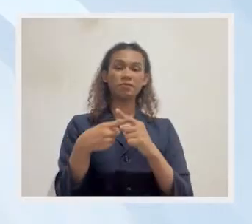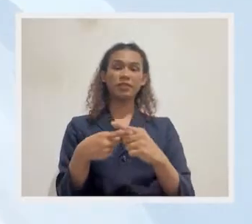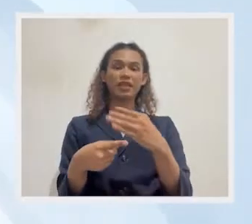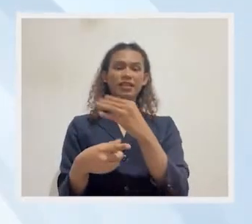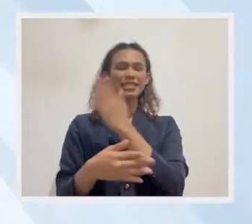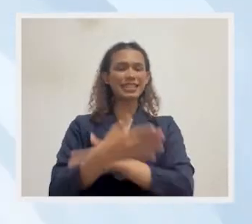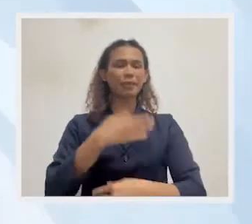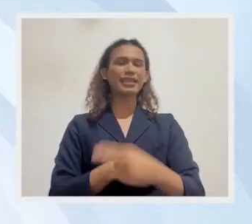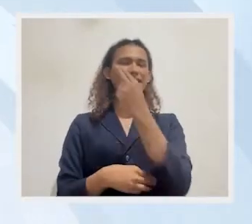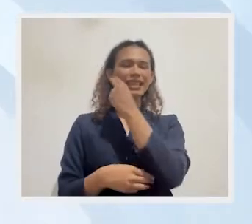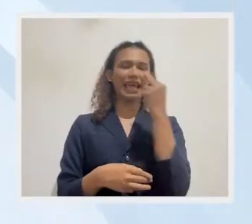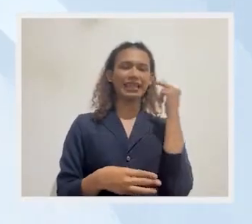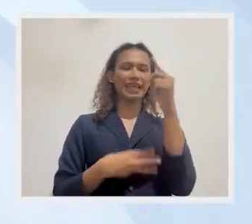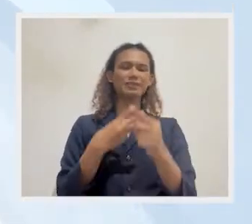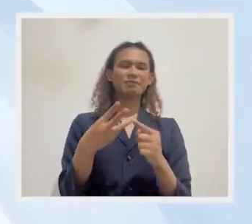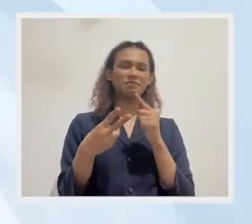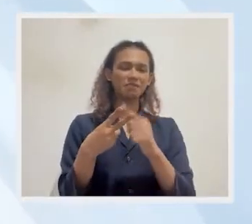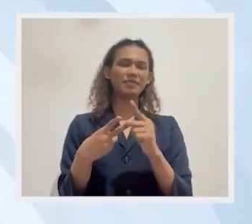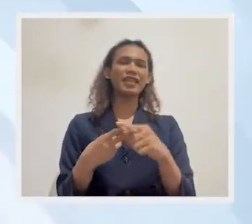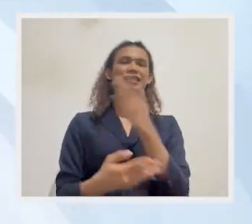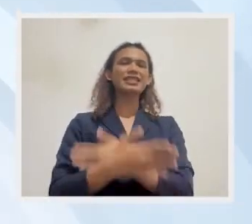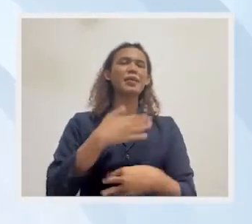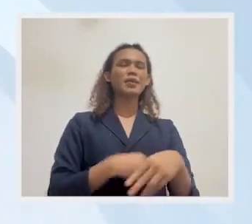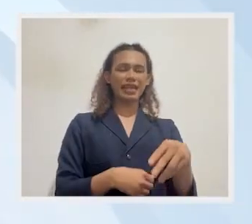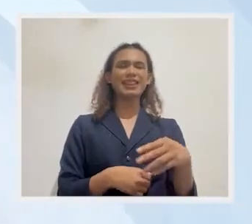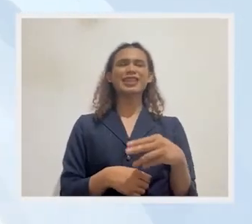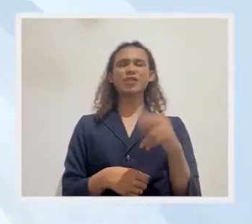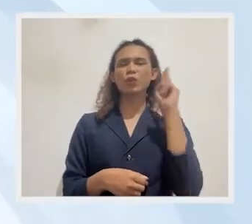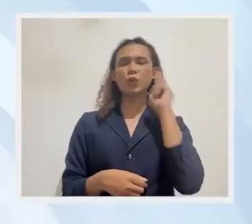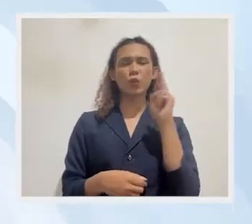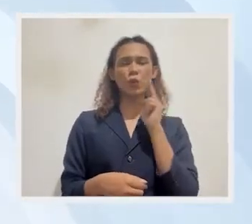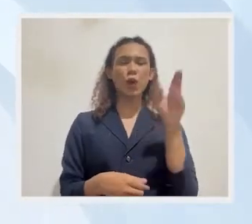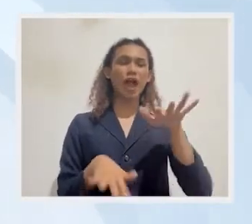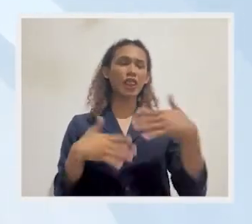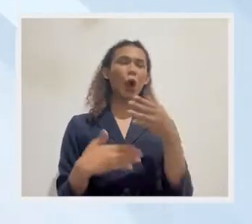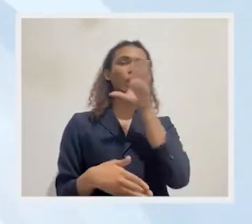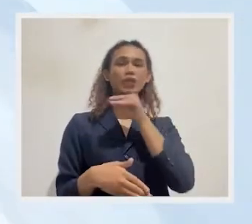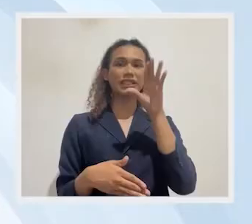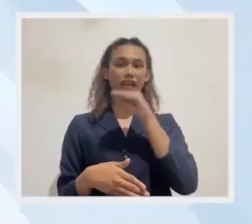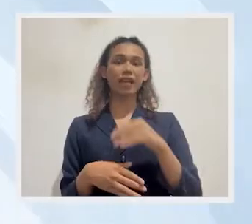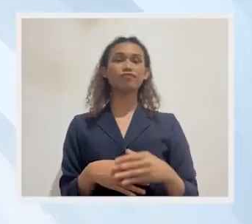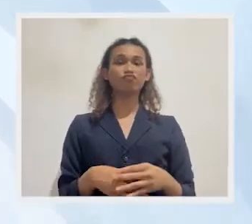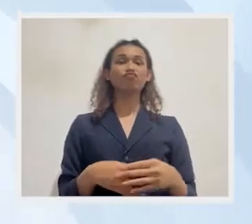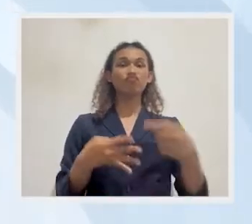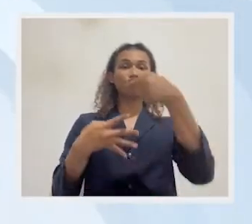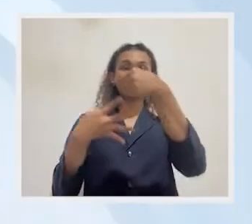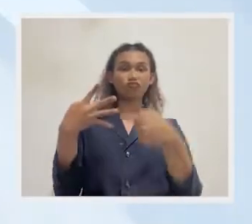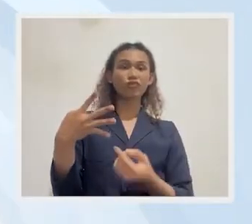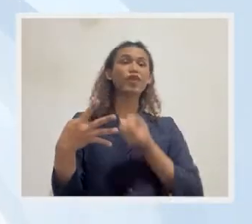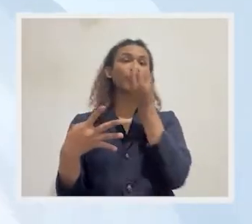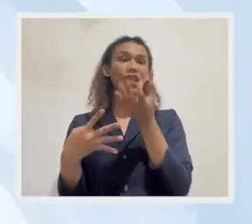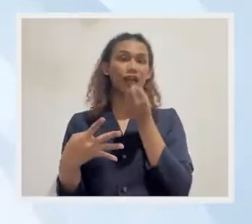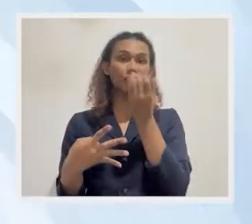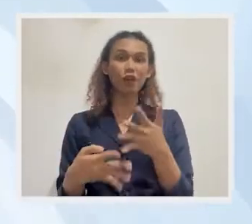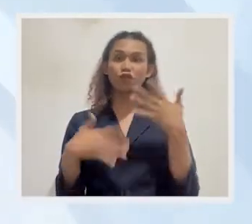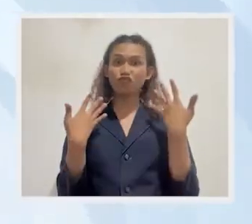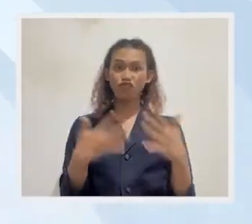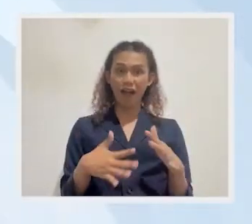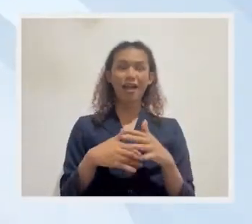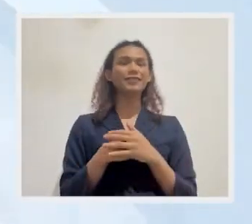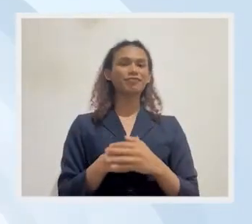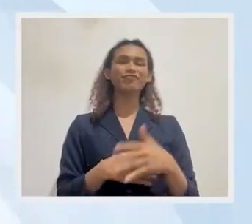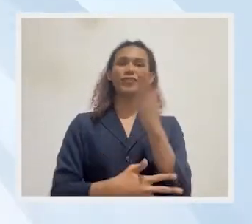disabilitas rungu, dan atau disabilitas wicara. Selain keempat ragam disabilitas yang